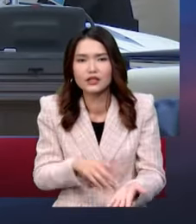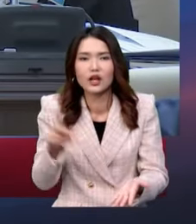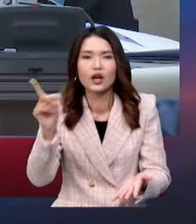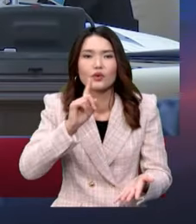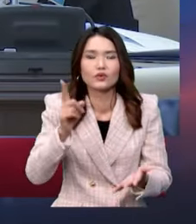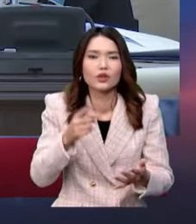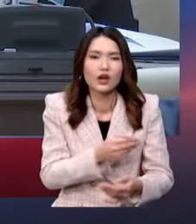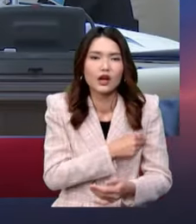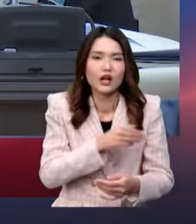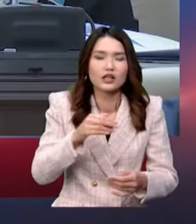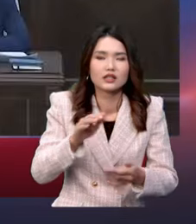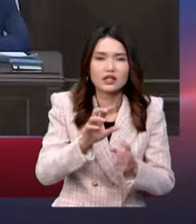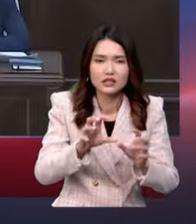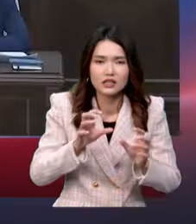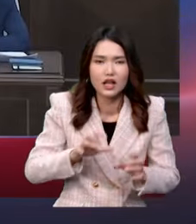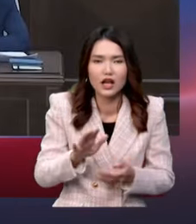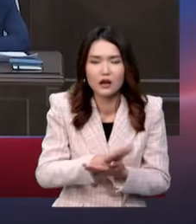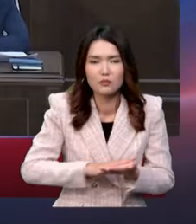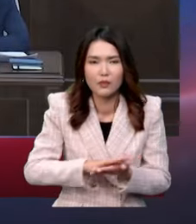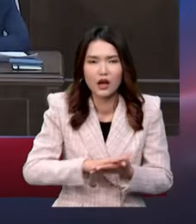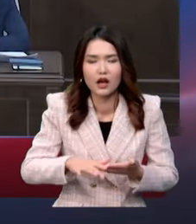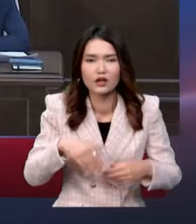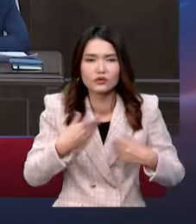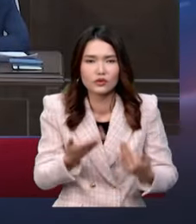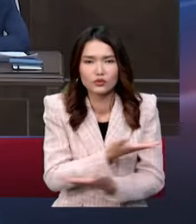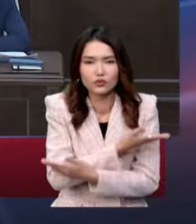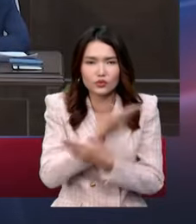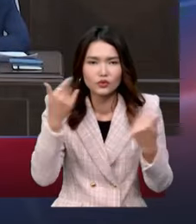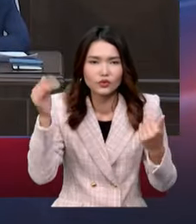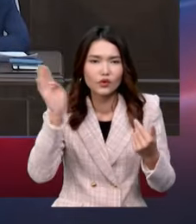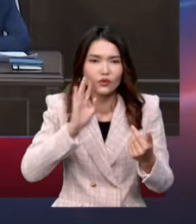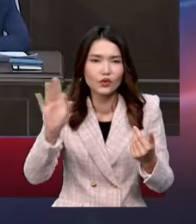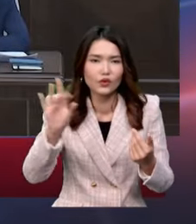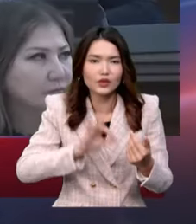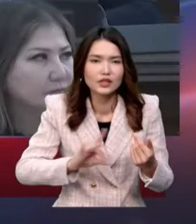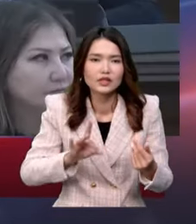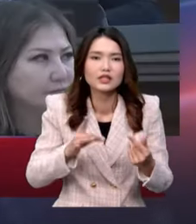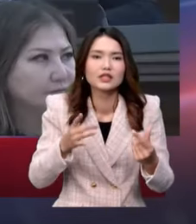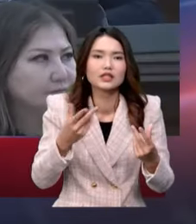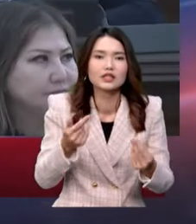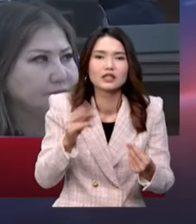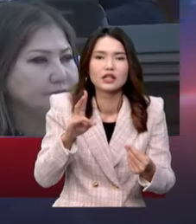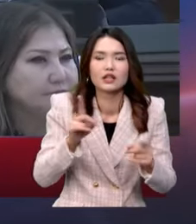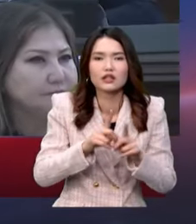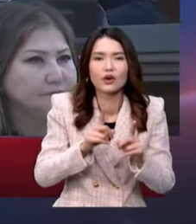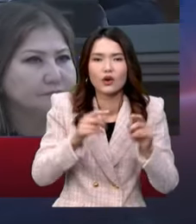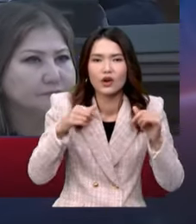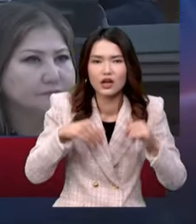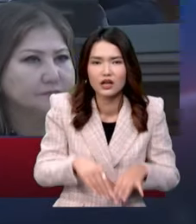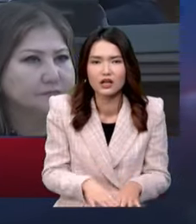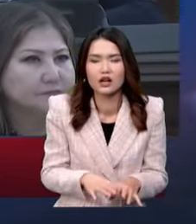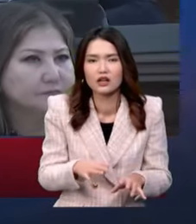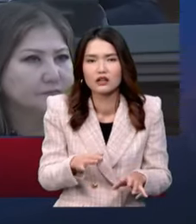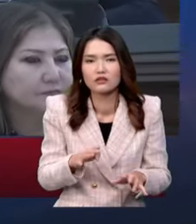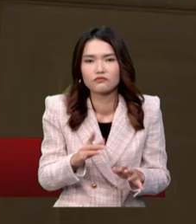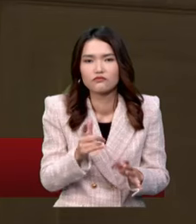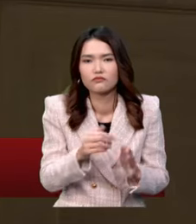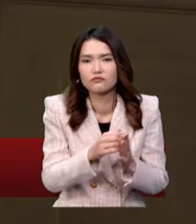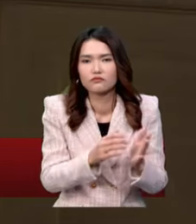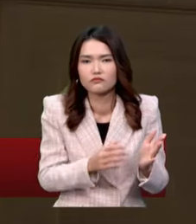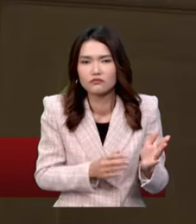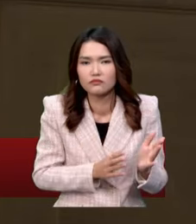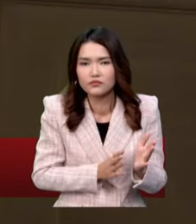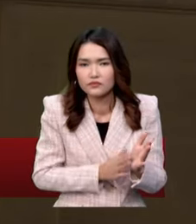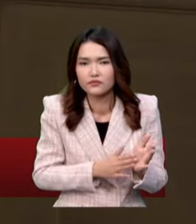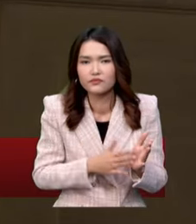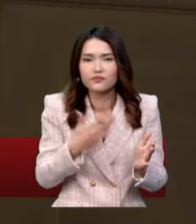статья закона фактически легализует незаконные постройки в водоохранных зонах и назвал такое решение лоббистским.